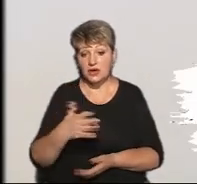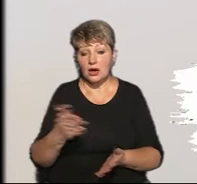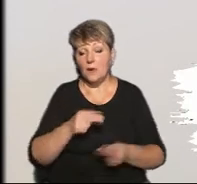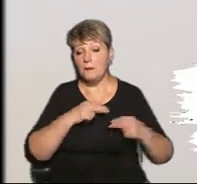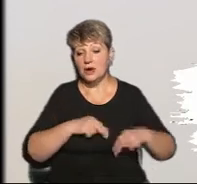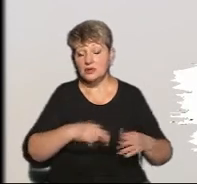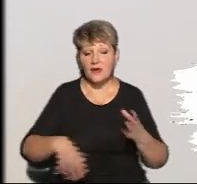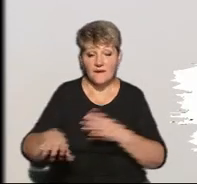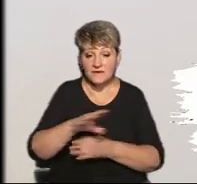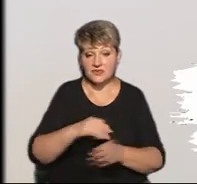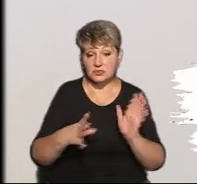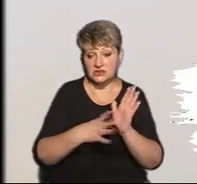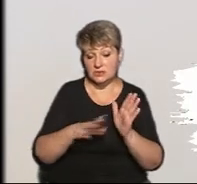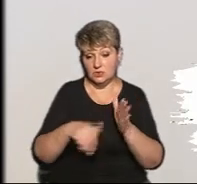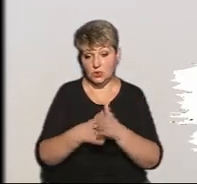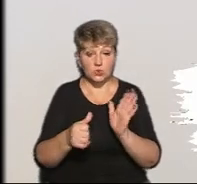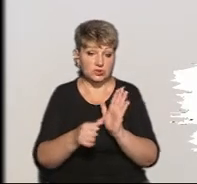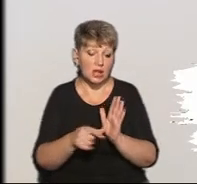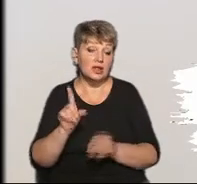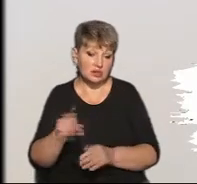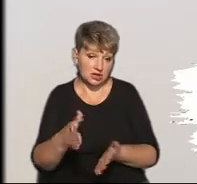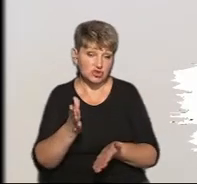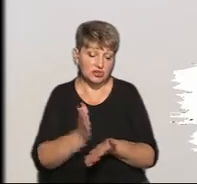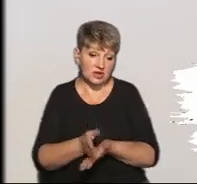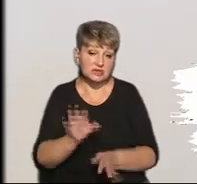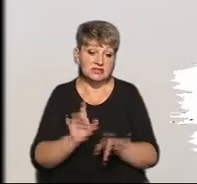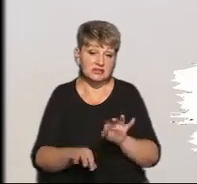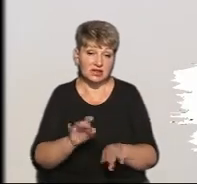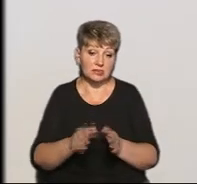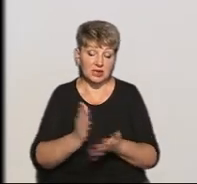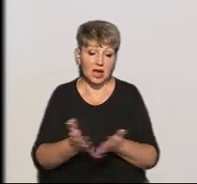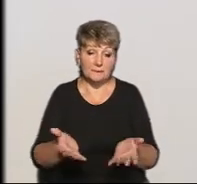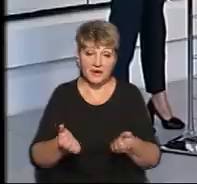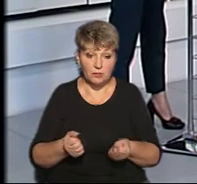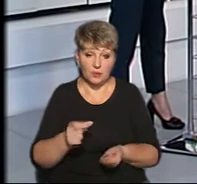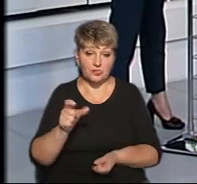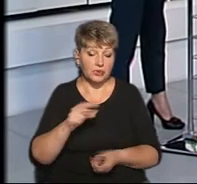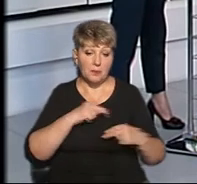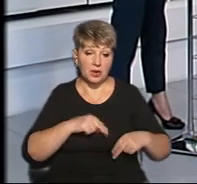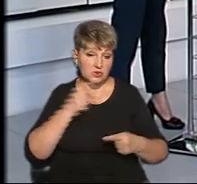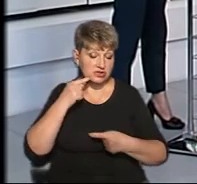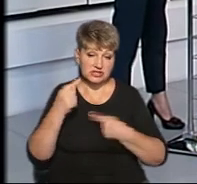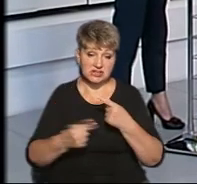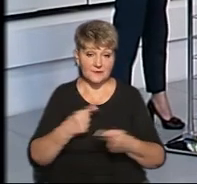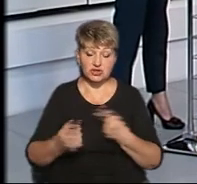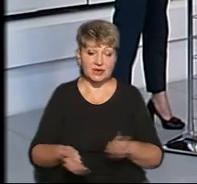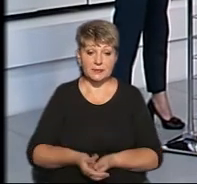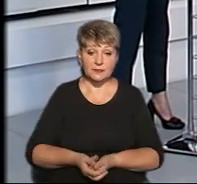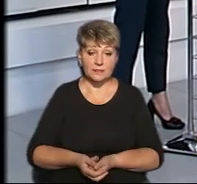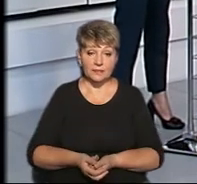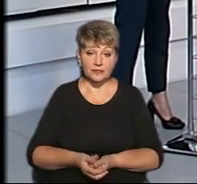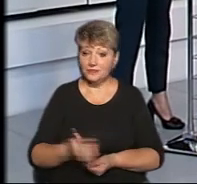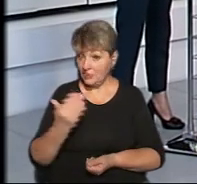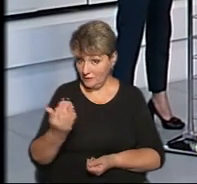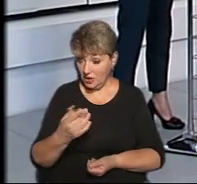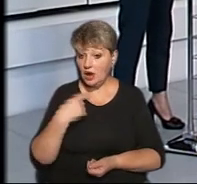усі будні дні з 9 до 6. Там теж є секретар, там теж є приймальня і працює завжди. Тобто ви